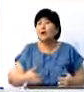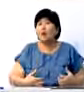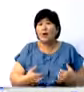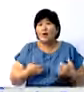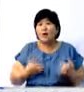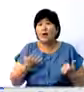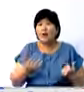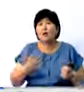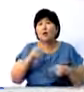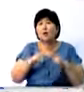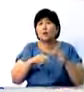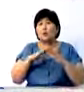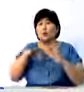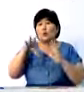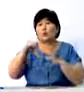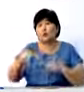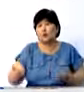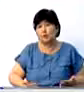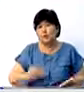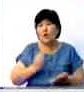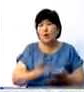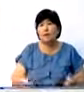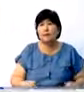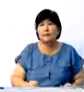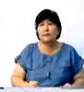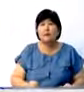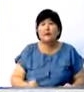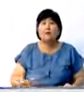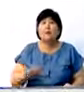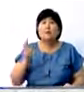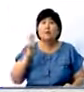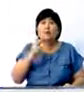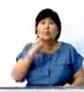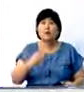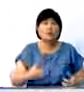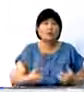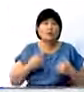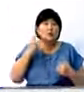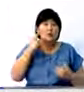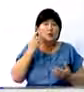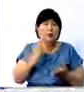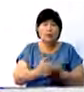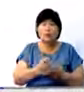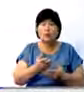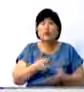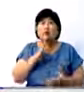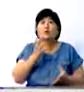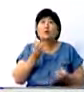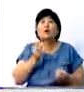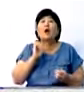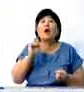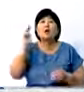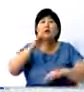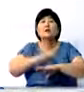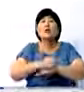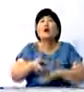қалған, қазір туыстарының үйінде тұрып жатқан көрінеді. Ертен кезде мына сұмды оқиғаны естиді. Бұл оқиғаны естігесін ол қыз қалай сабақ оқиды,